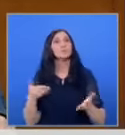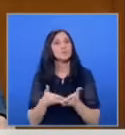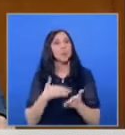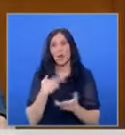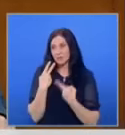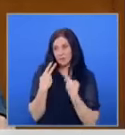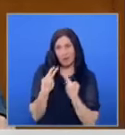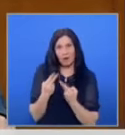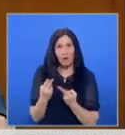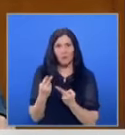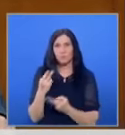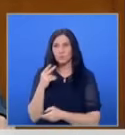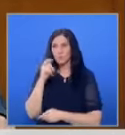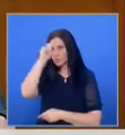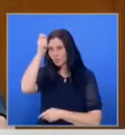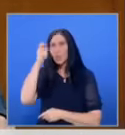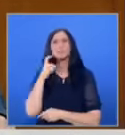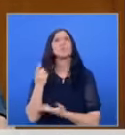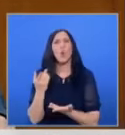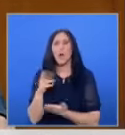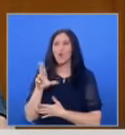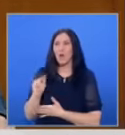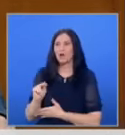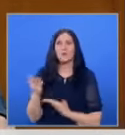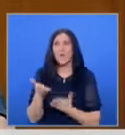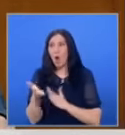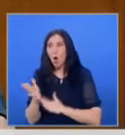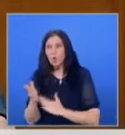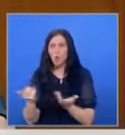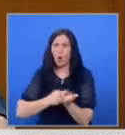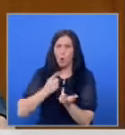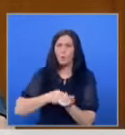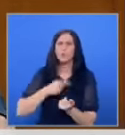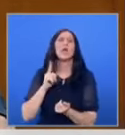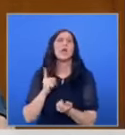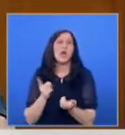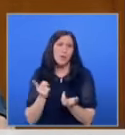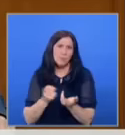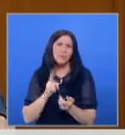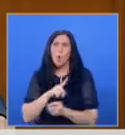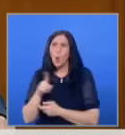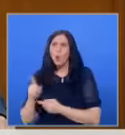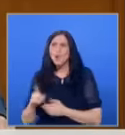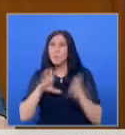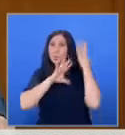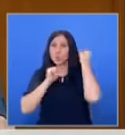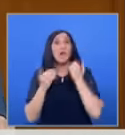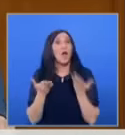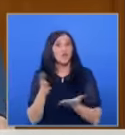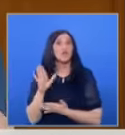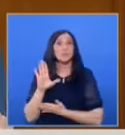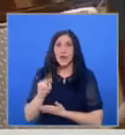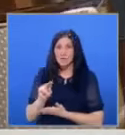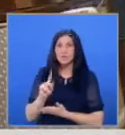аз го гледах господин Борисов, когато заяви къде е ходил, колко пъти, в кои посолства и какво са казали, че трябва да